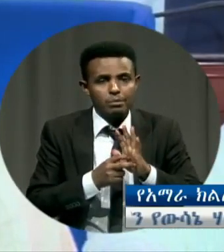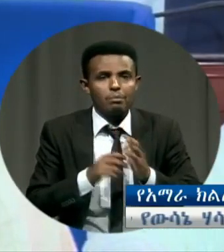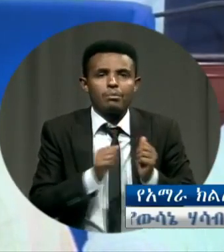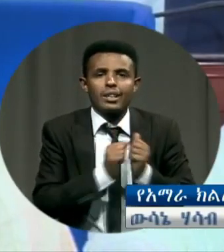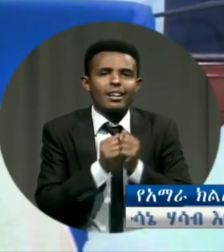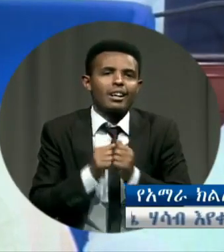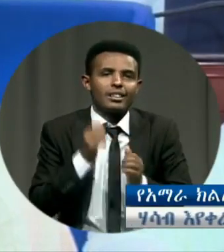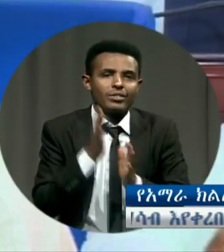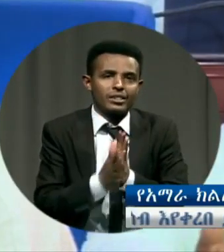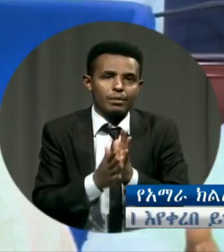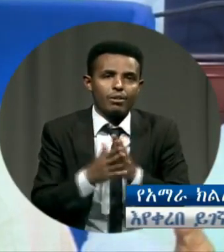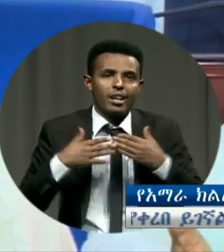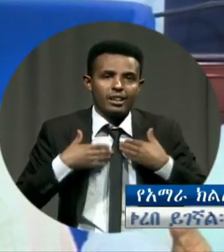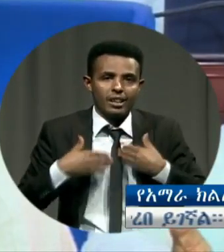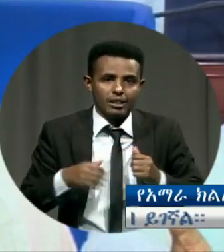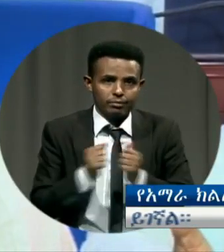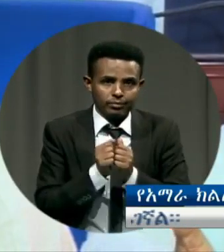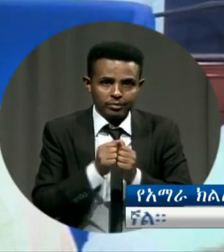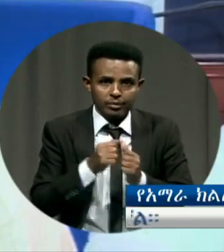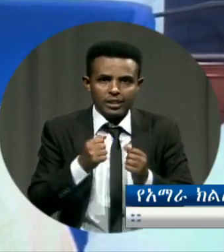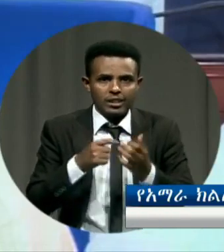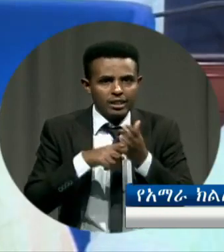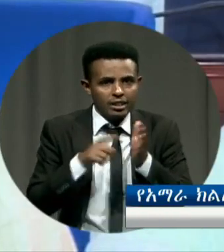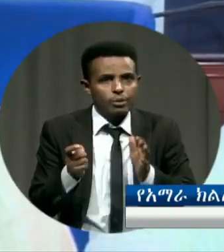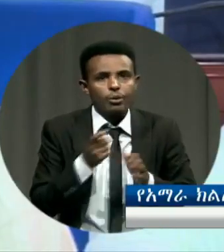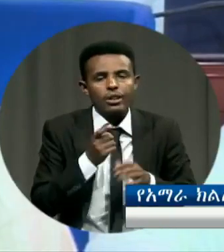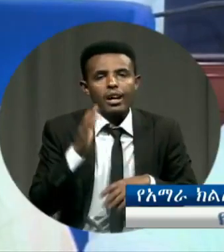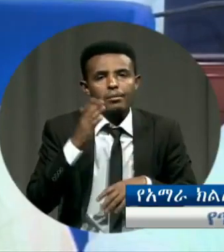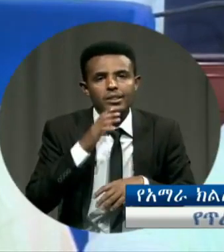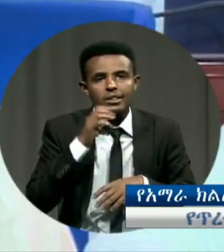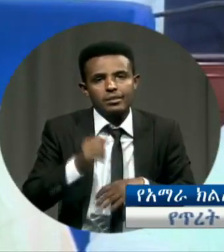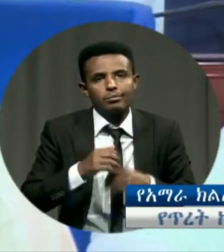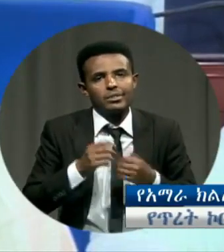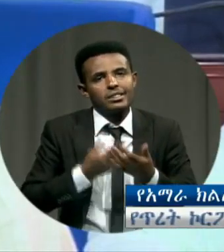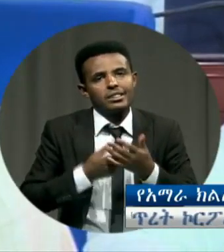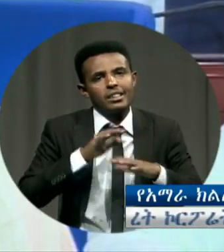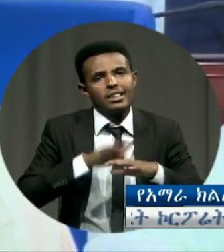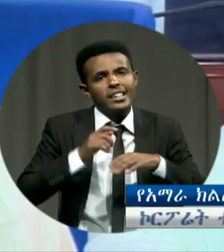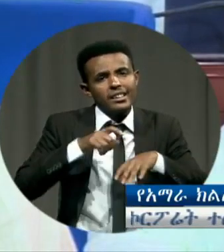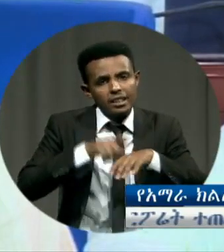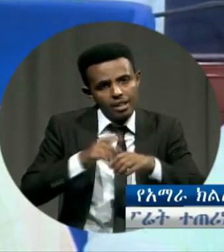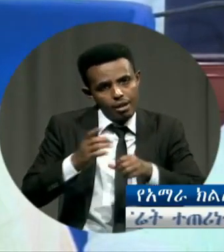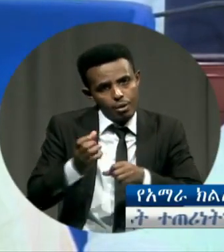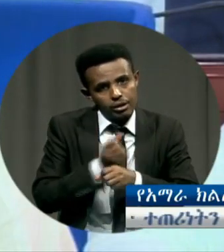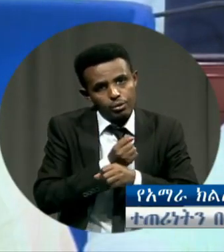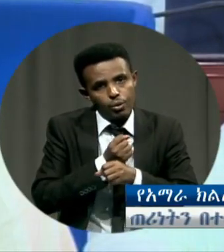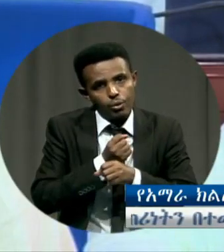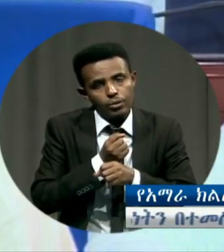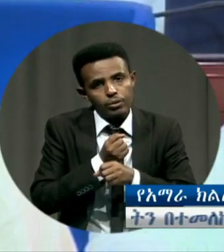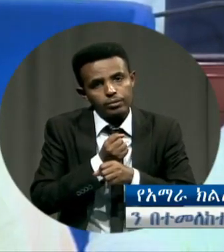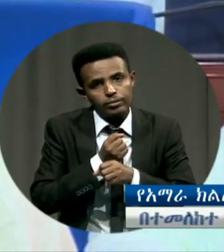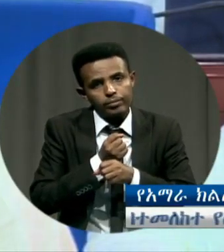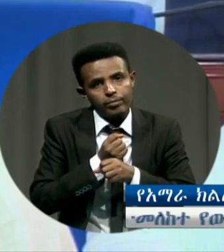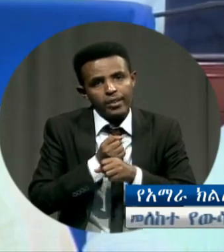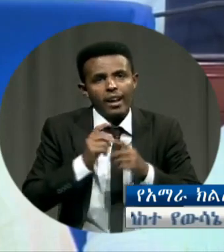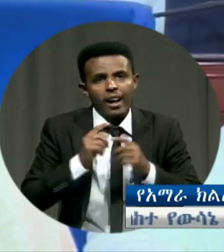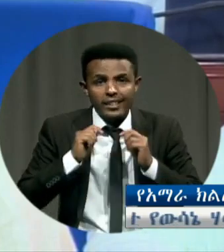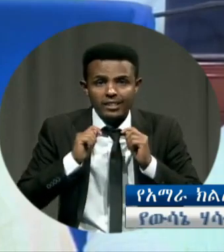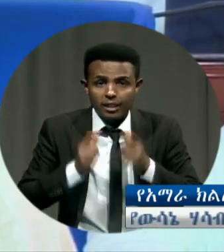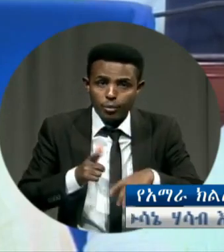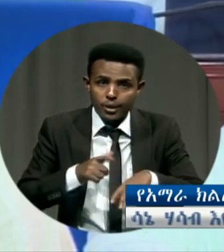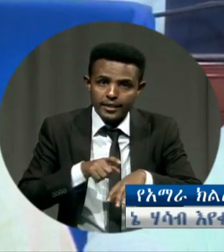ተቋም። ስለዚህ አስፈጻሚውም ግልጽ የሆነ አይመስለኝም እኔ እዚህ ላይ እና ጊዜ ወስዶ እንግዲህ አስቸኳይ